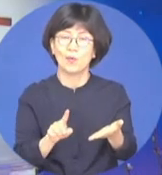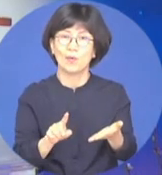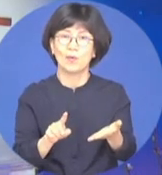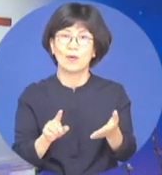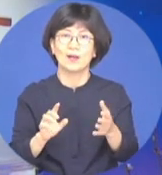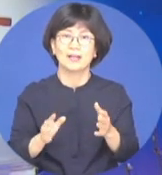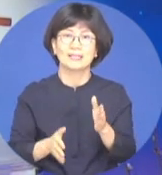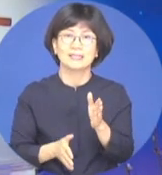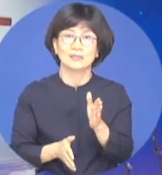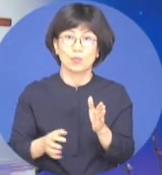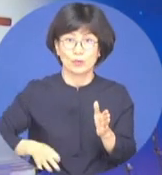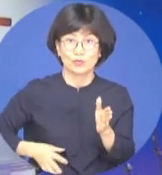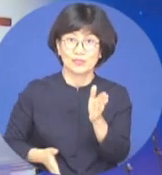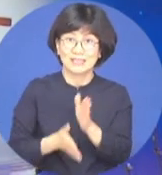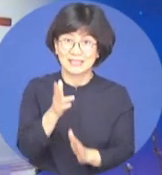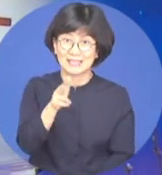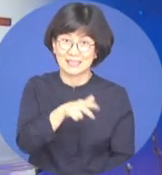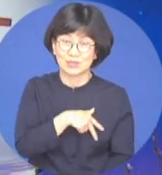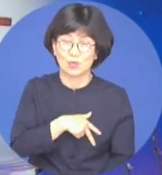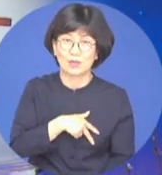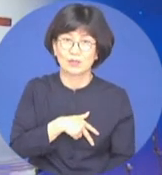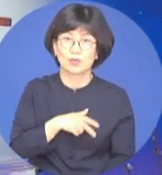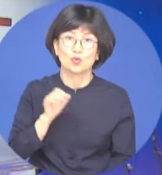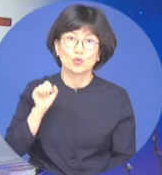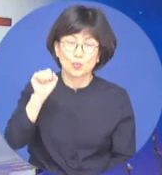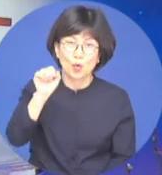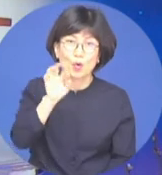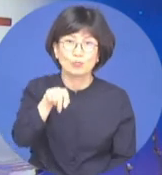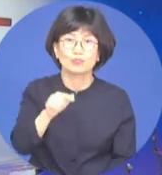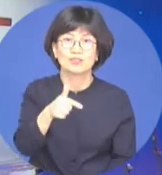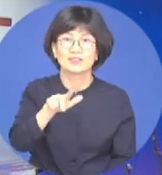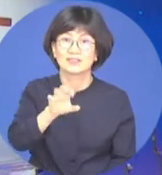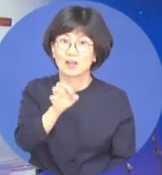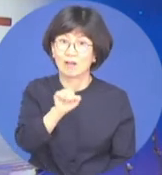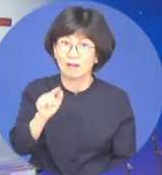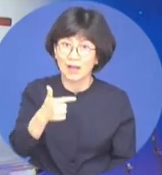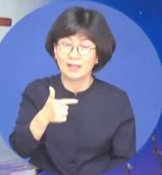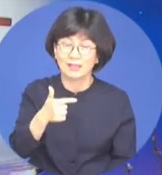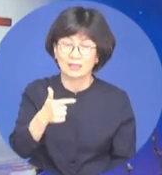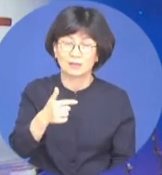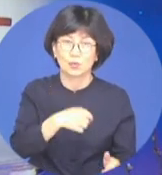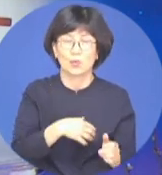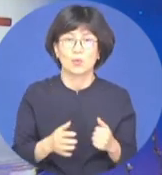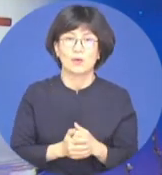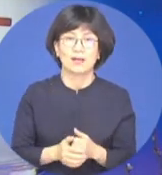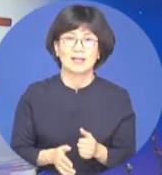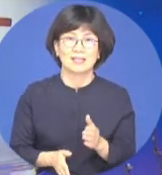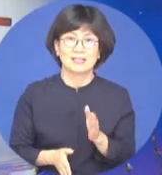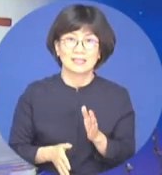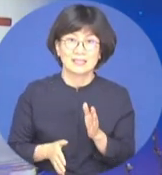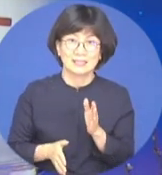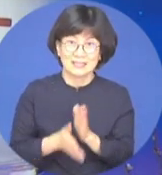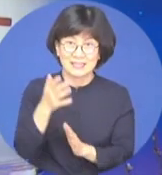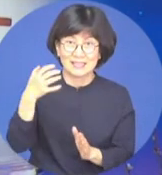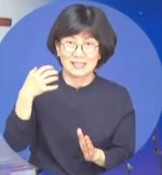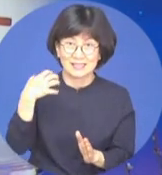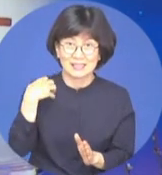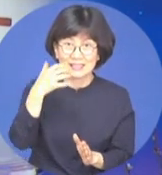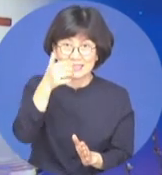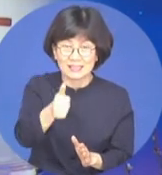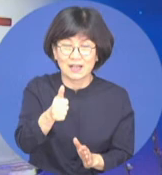후보 문정환 집사님, 시장 후보 이강우 집사님, 교육감